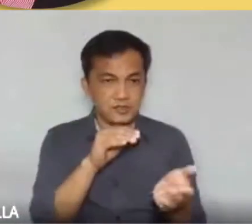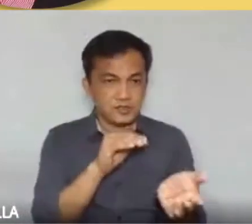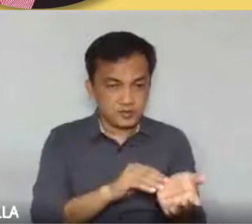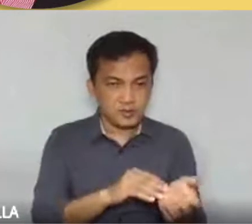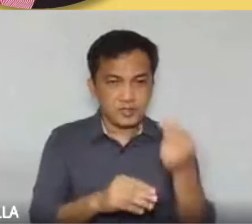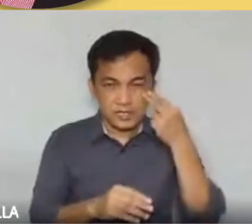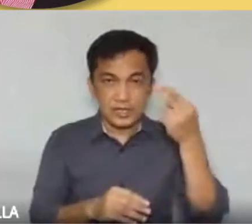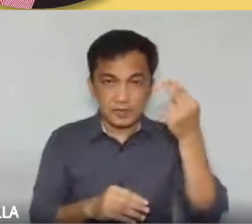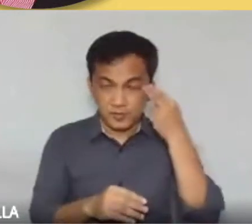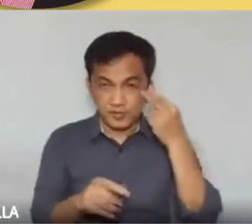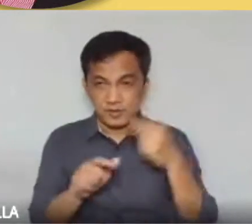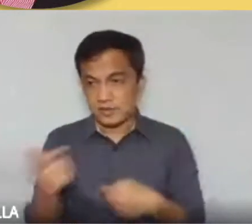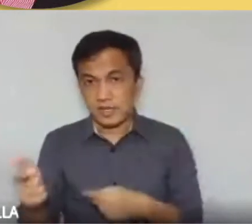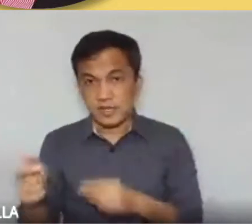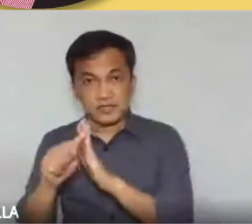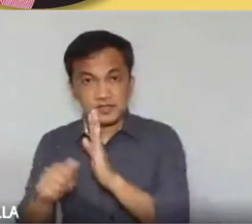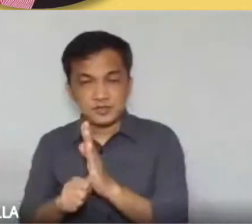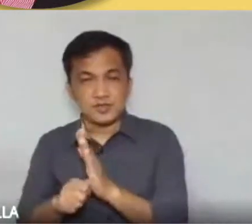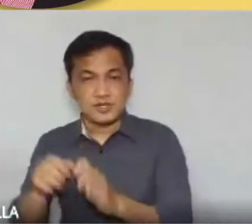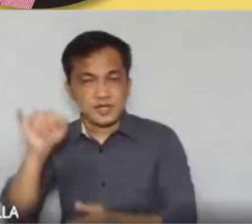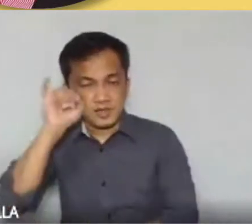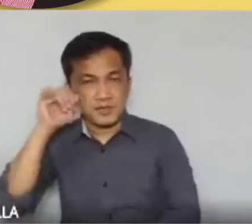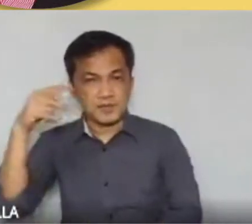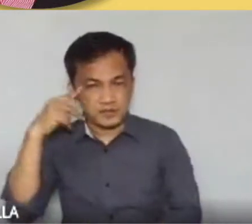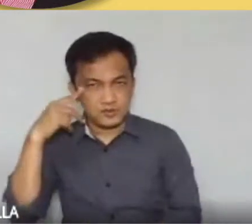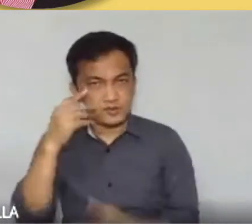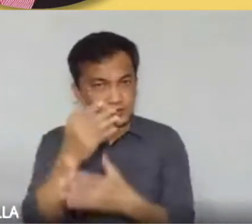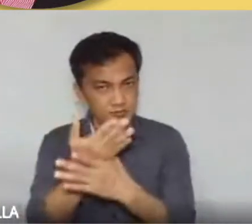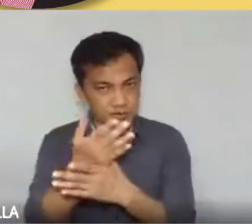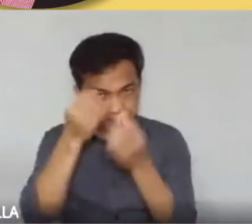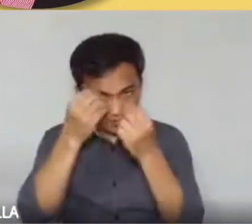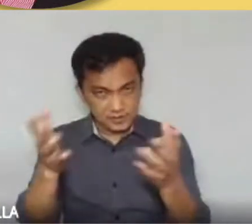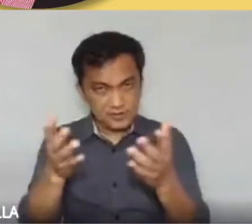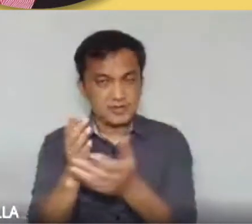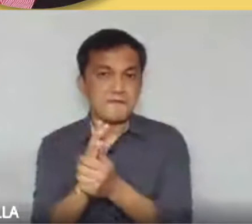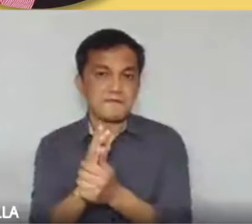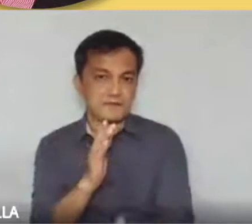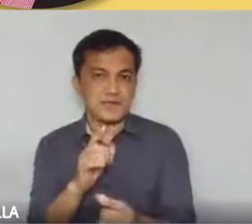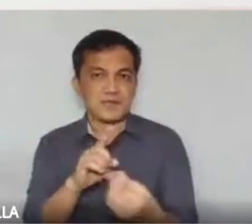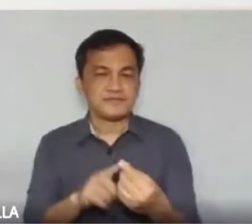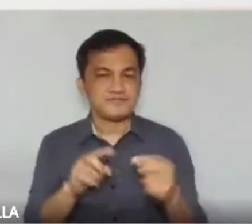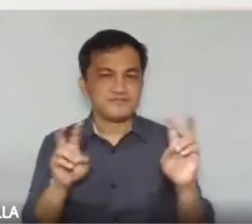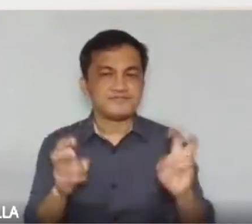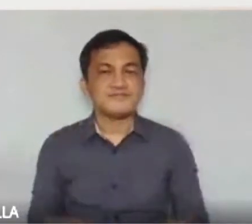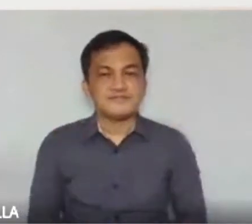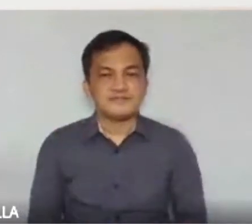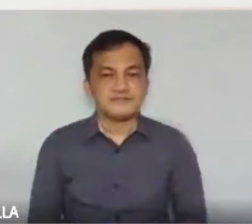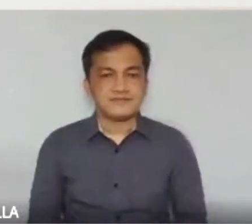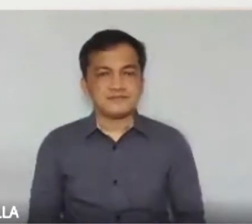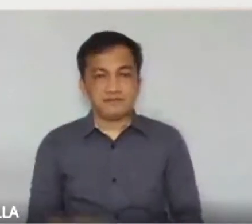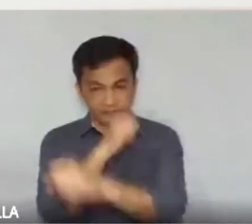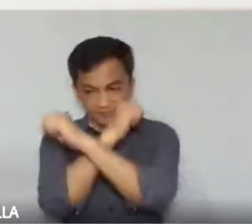Hamoy at Atty. Dr. Ivy Patdu para ibahagi ang kanilang expertise ukol dito. Dahil